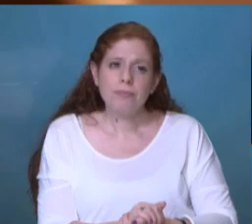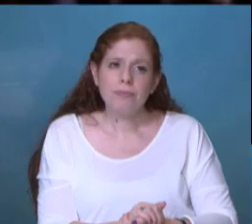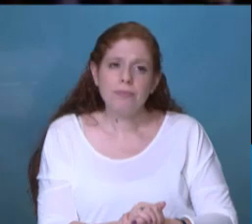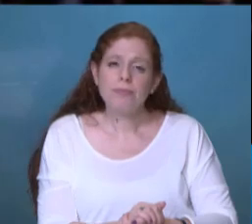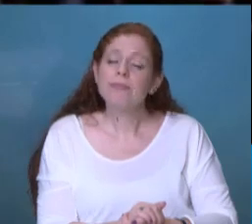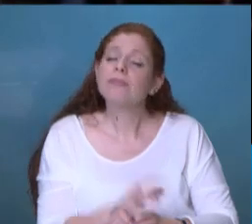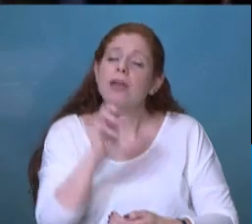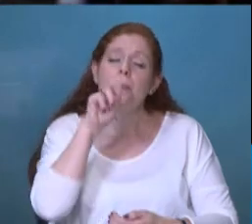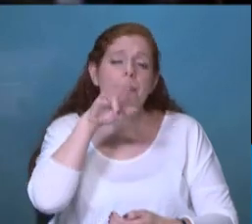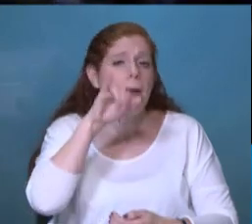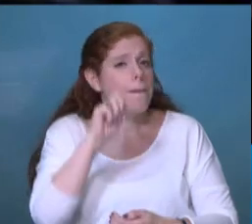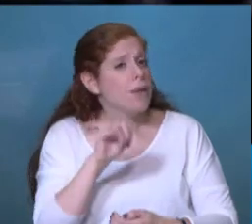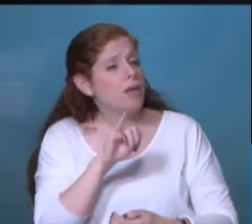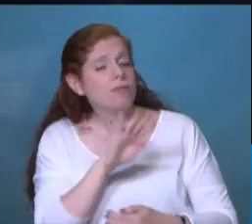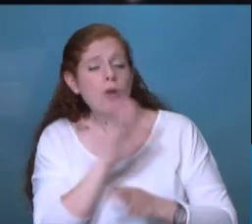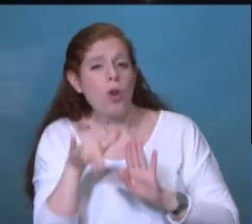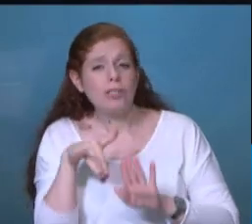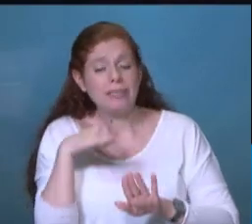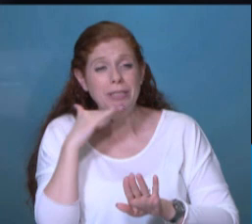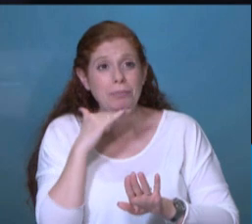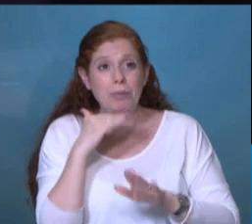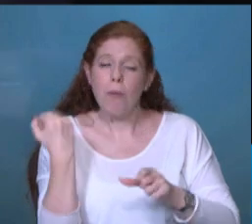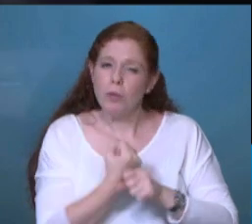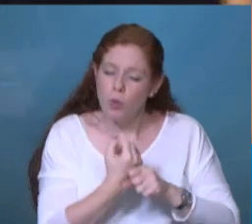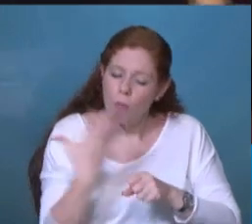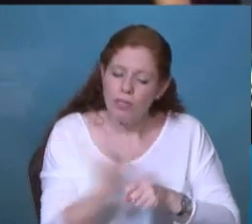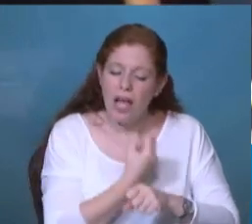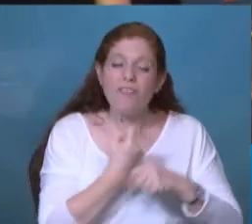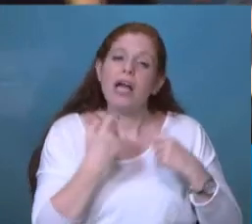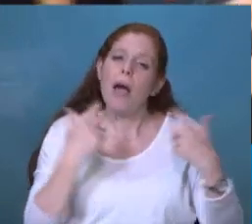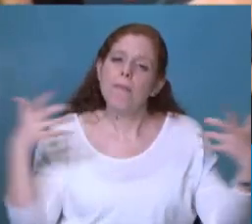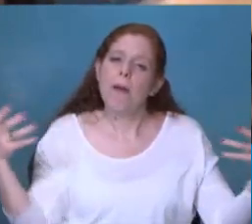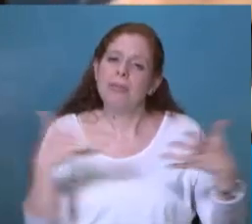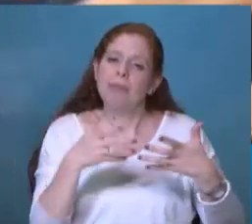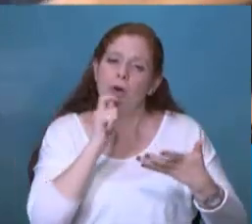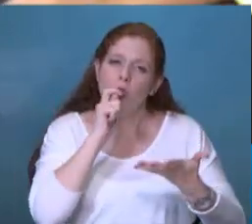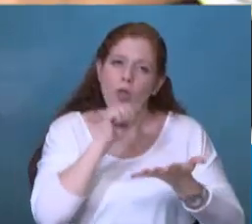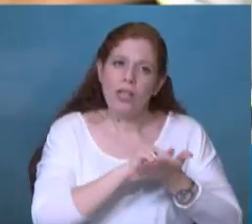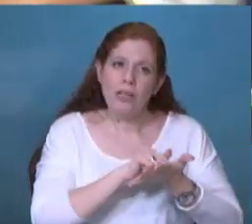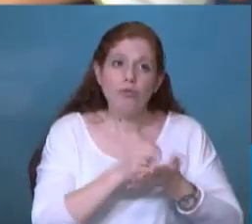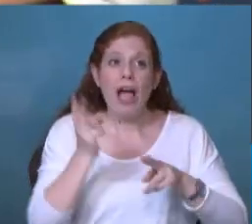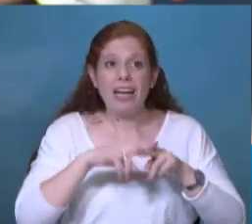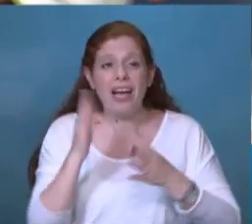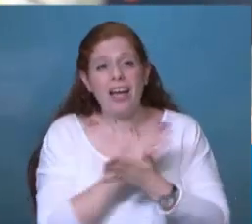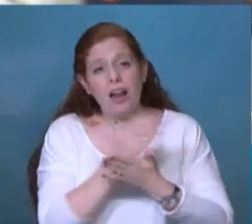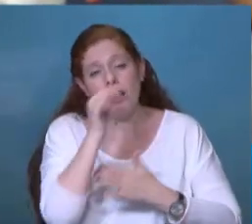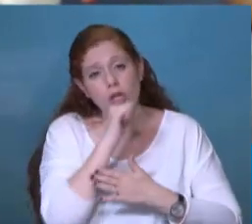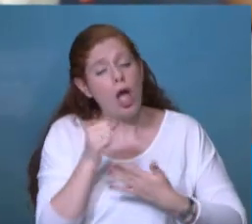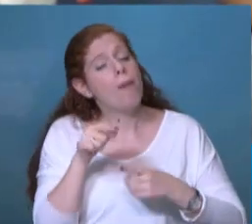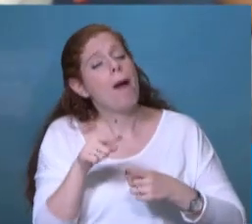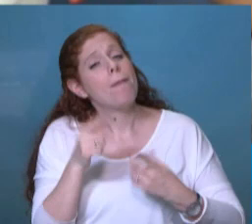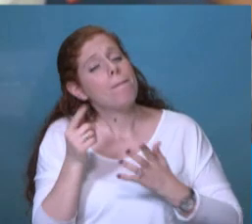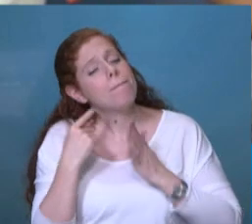מרימי לא הסתפק בביצוע מוצלח על הבמה, וגם במסיבת העיתונאים שאחריה החליט לשיר, הפעם מחווה להללויה,